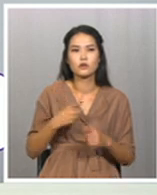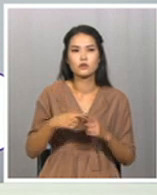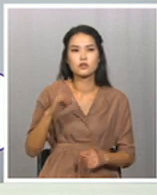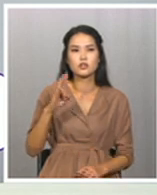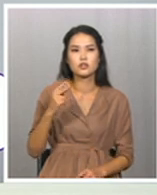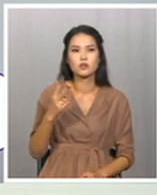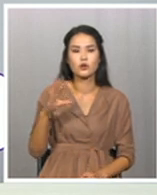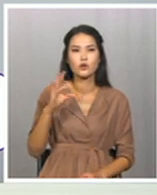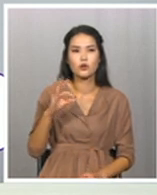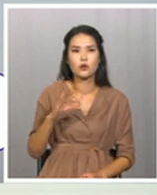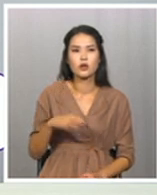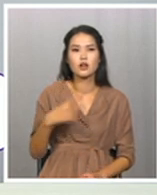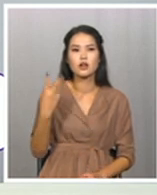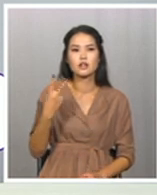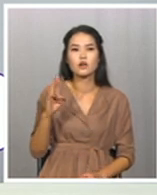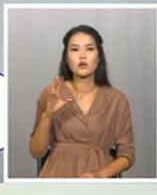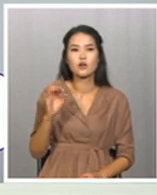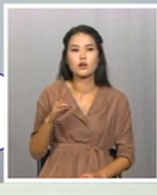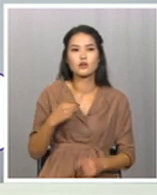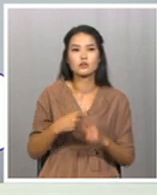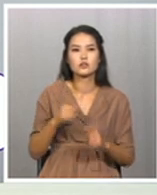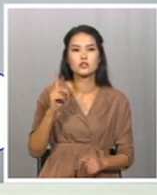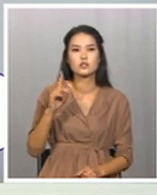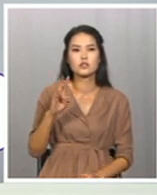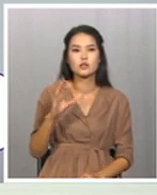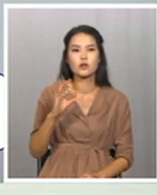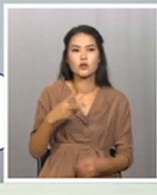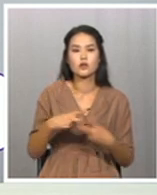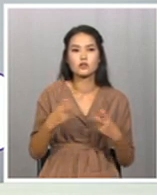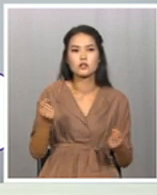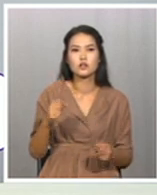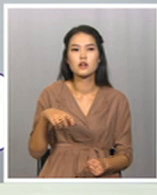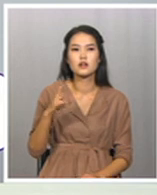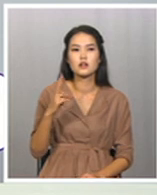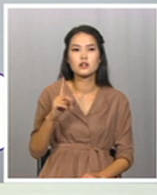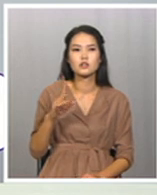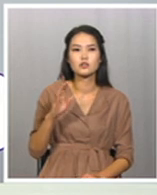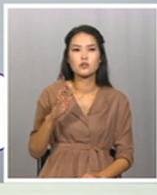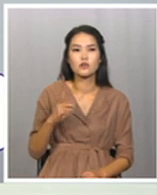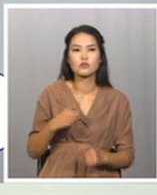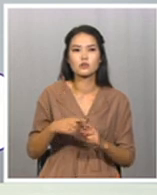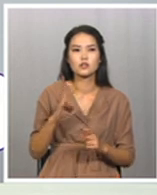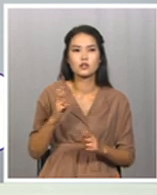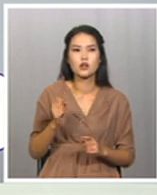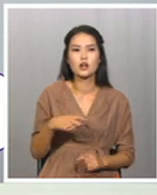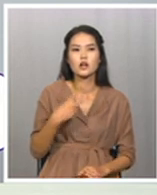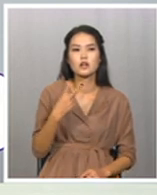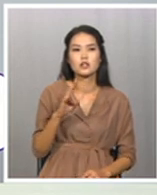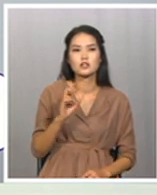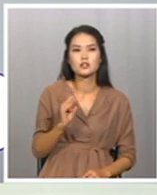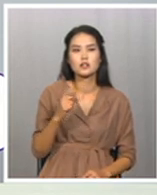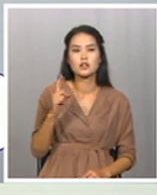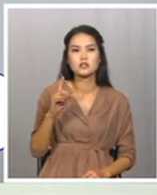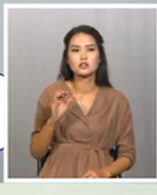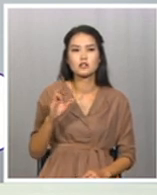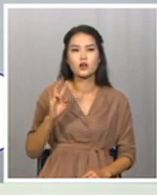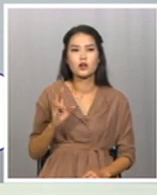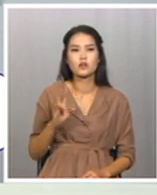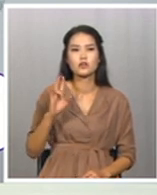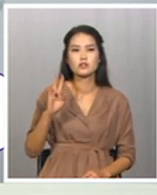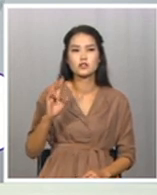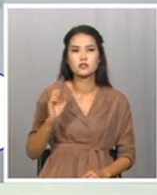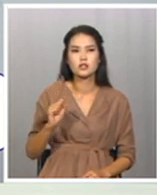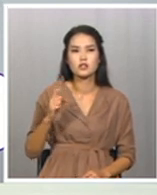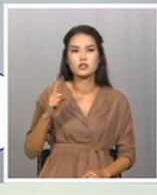су түзіледі. Калий сәйкесінше дәл сондай қосылыс түзеді. Және гидроксидтермен әрекеттесіп, жағдайға